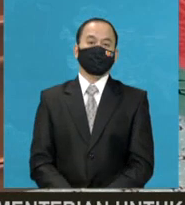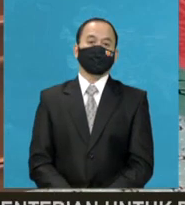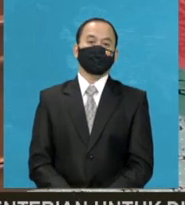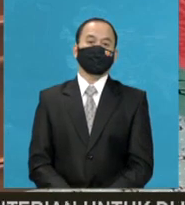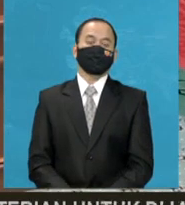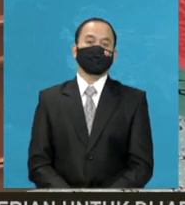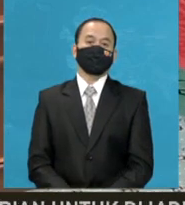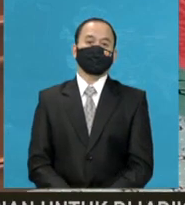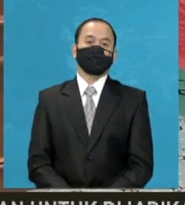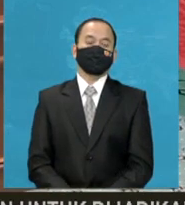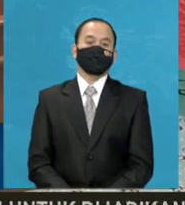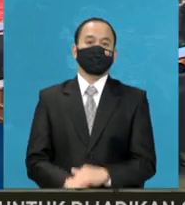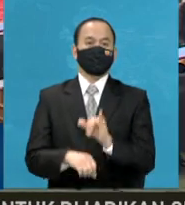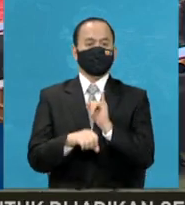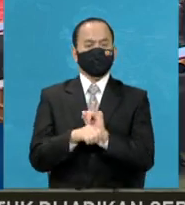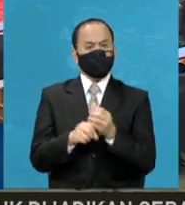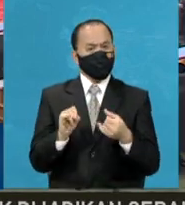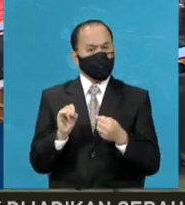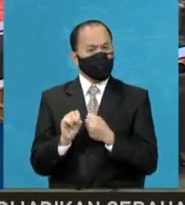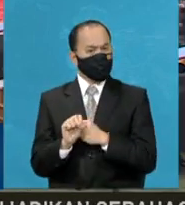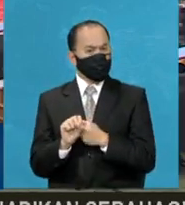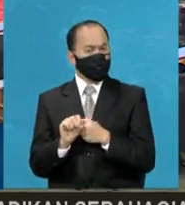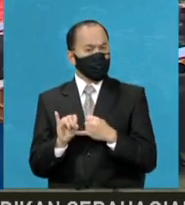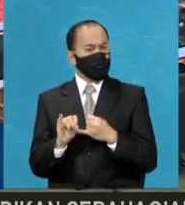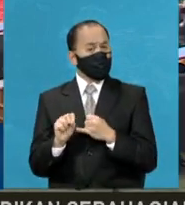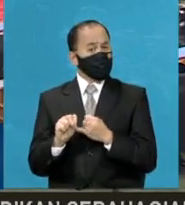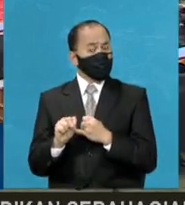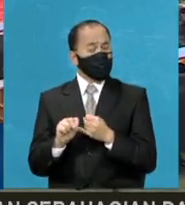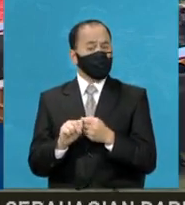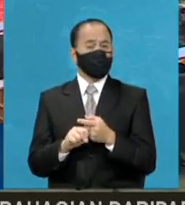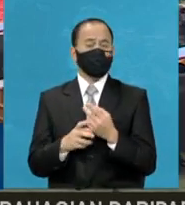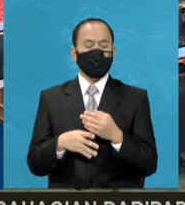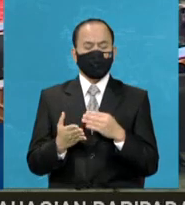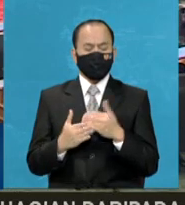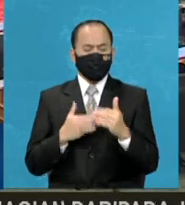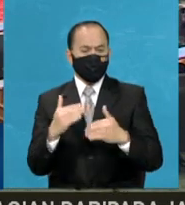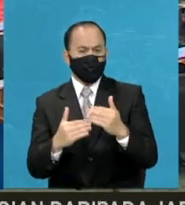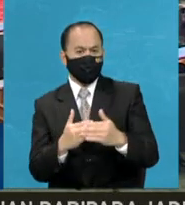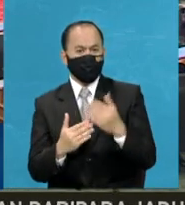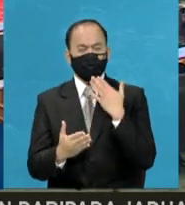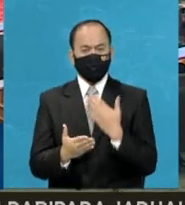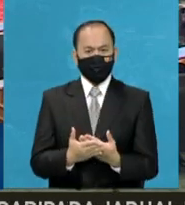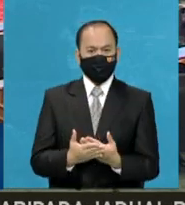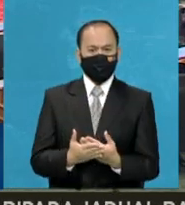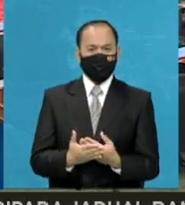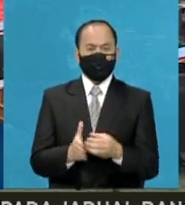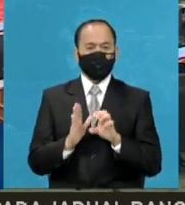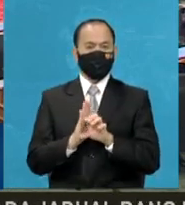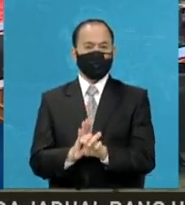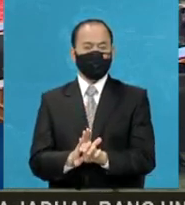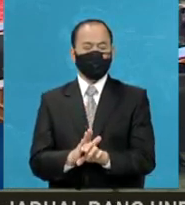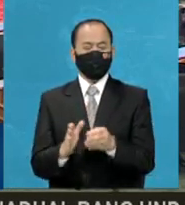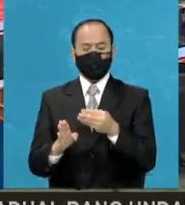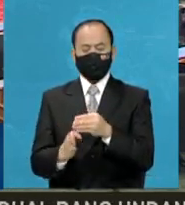Hai inisiatif berfungsi yang sumber khususnya profesional kesehatan telah menampar kemajuan yang memprosakan seperti penempatan tenaga